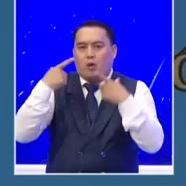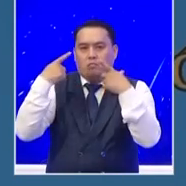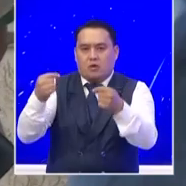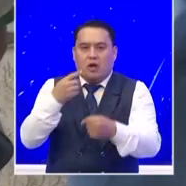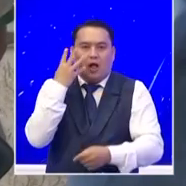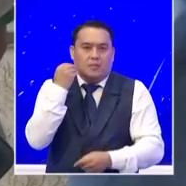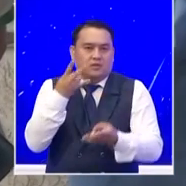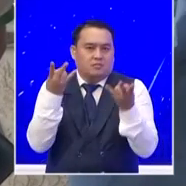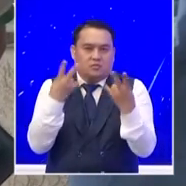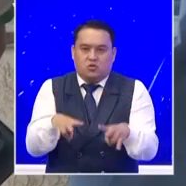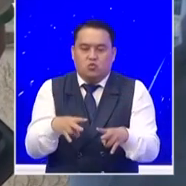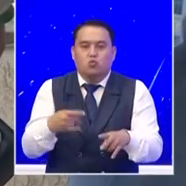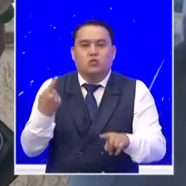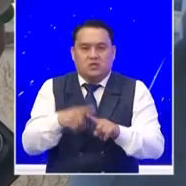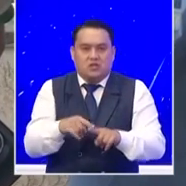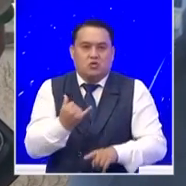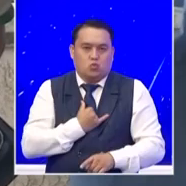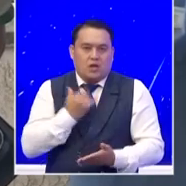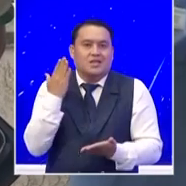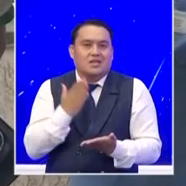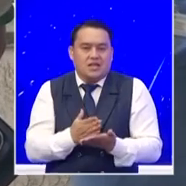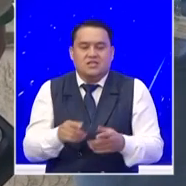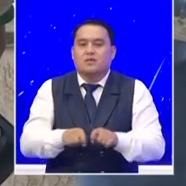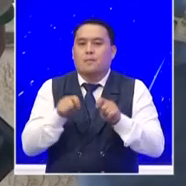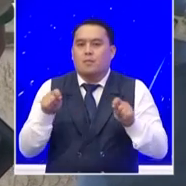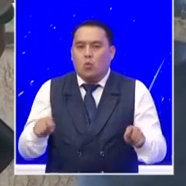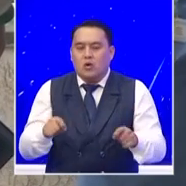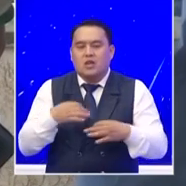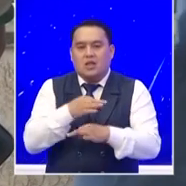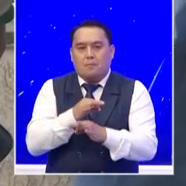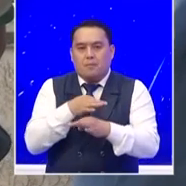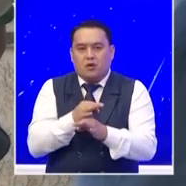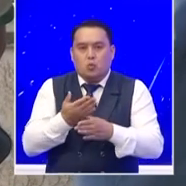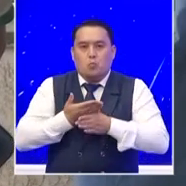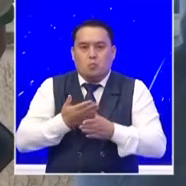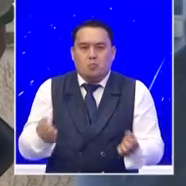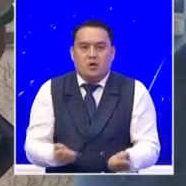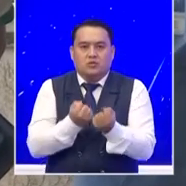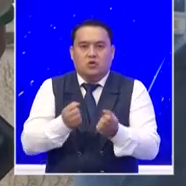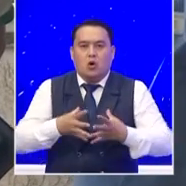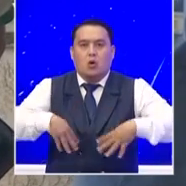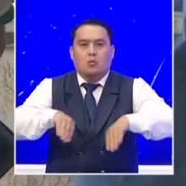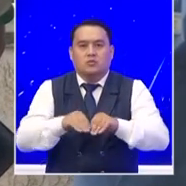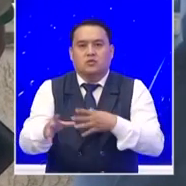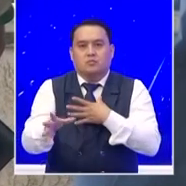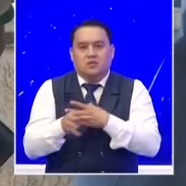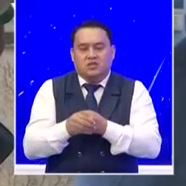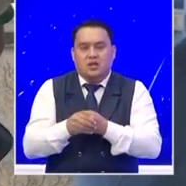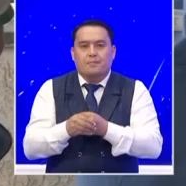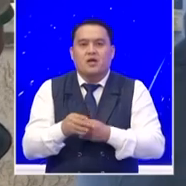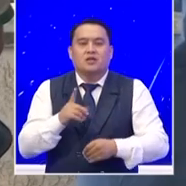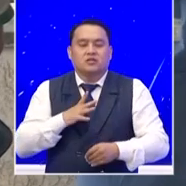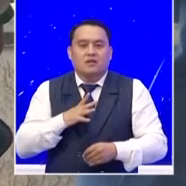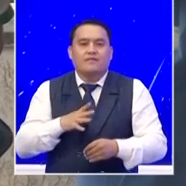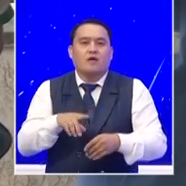Алматы. Такая техника теперь есть и у нас. В открытии современной ПЦР-лаборатории нам оказали поддержку общественный фонд ПРГМС ЖТСУ. Со